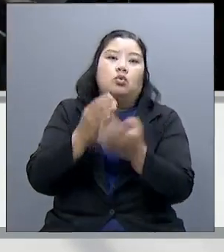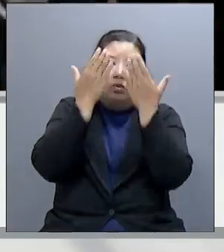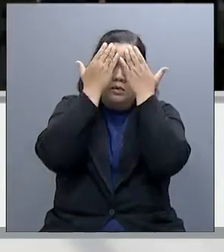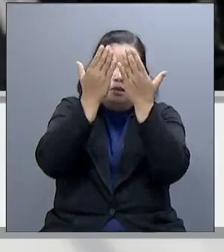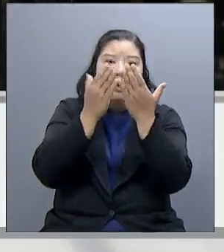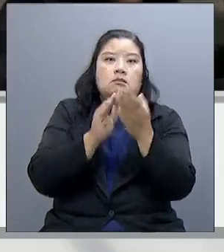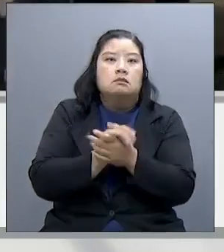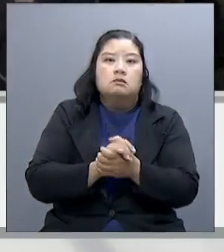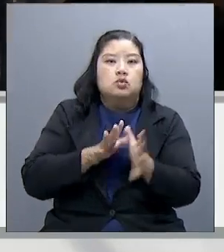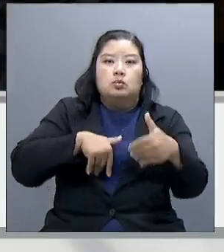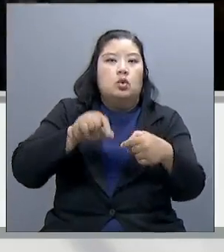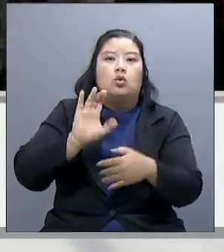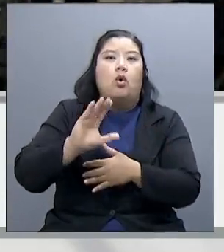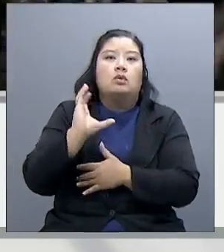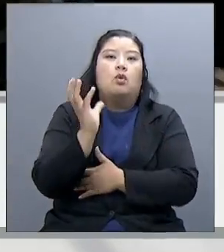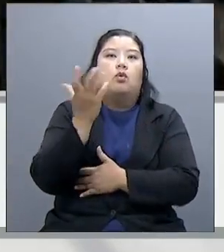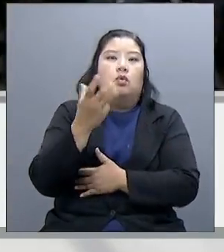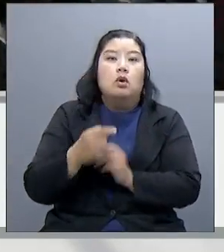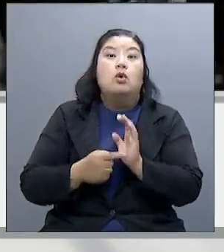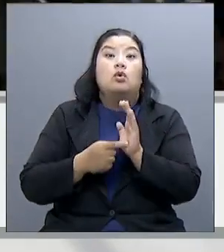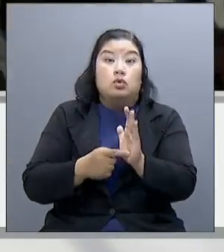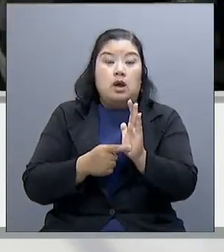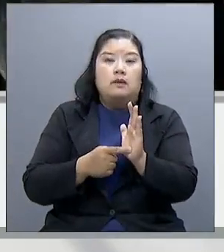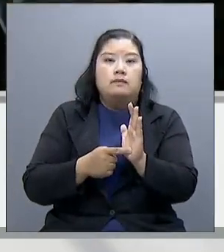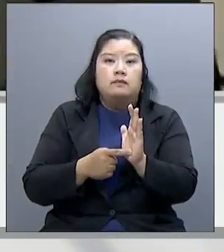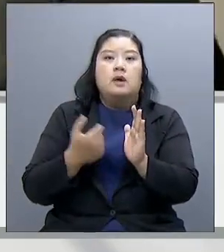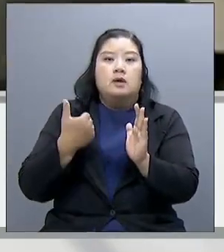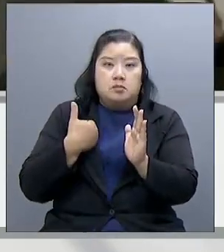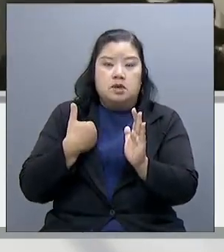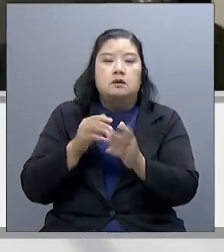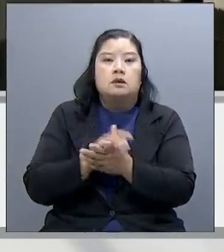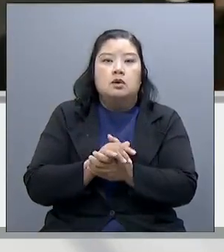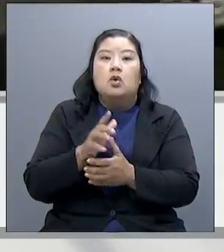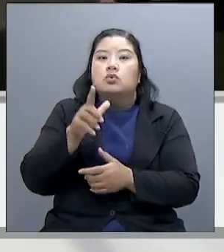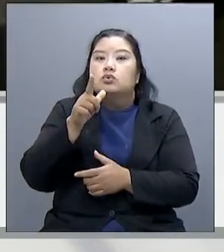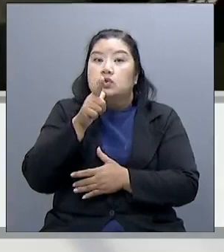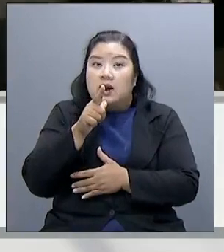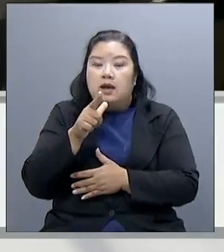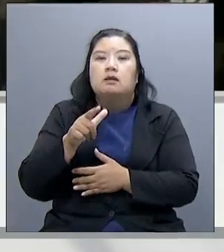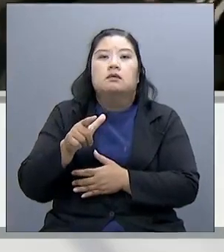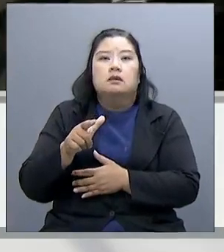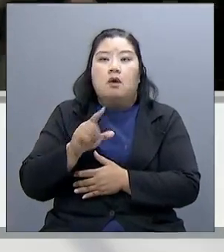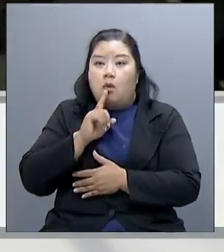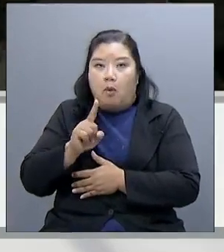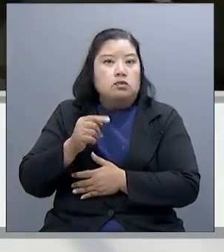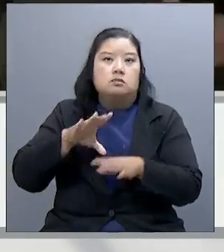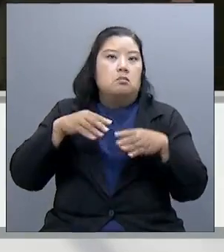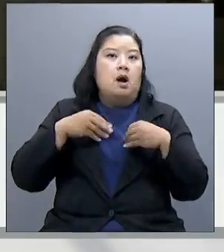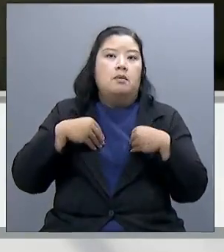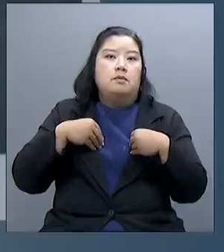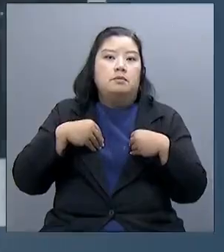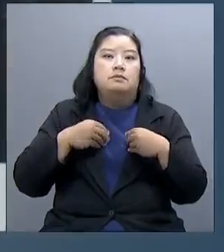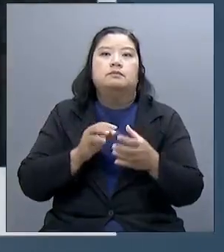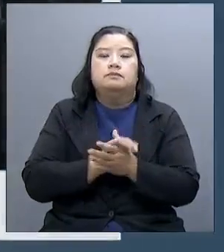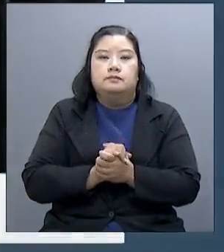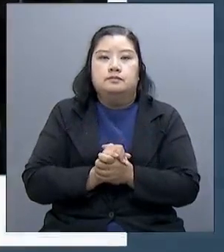ายพื้นที่ของโลกค่ะเช่นในจอร์แดนมีผู้ประท้วงหลายคนออกมาแสดงจุดยืนถึงความไม่พอใจในเหตุการณ์ที่เกิด